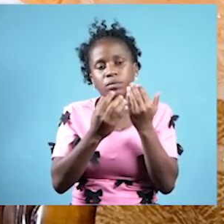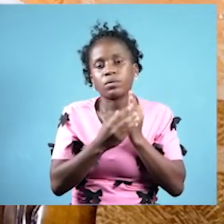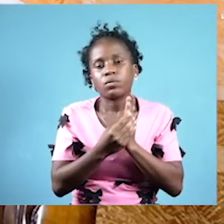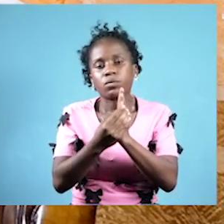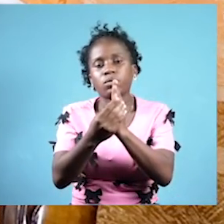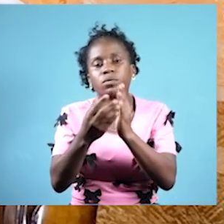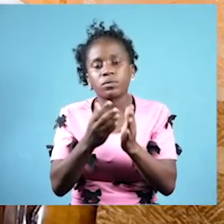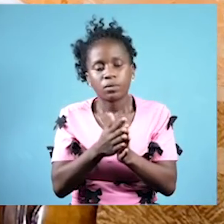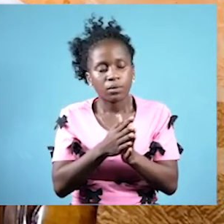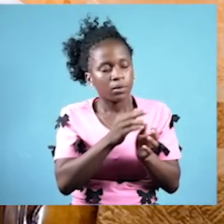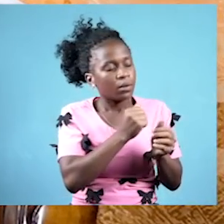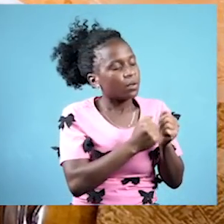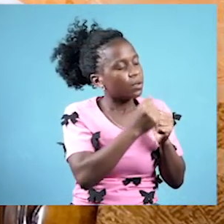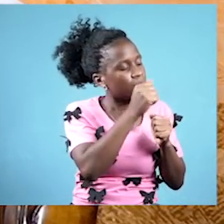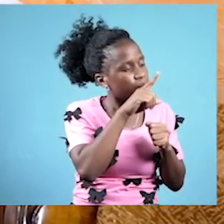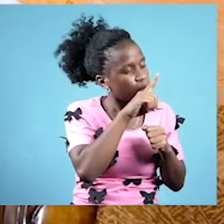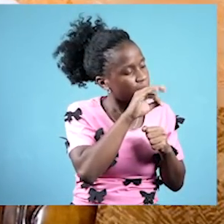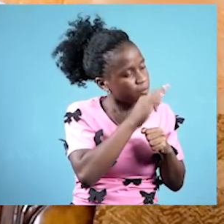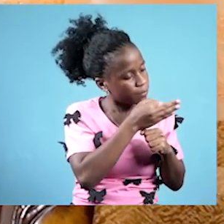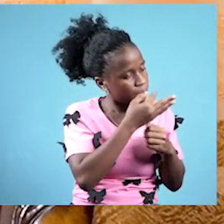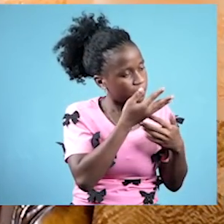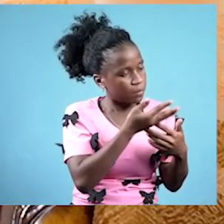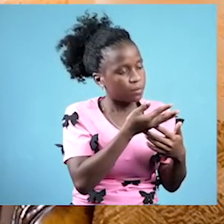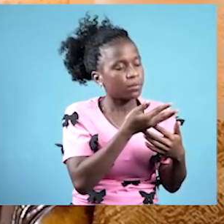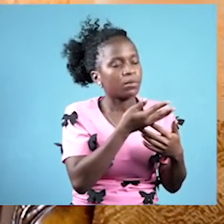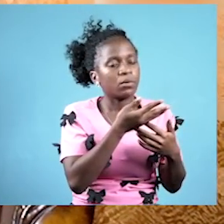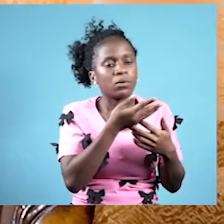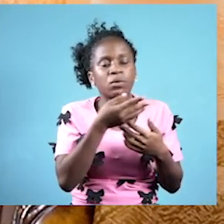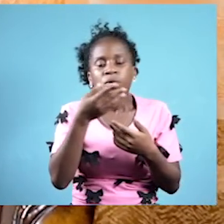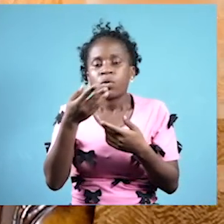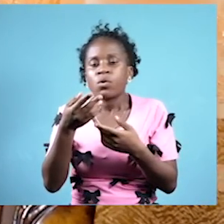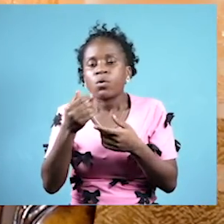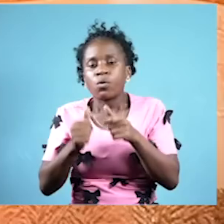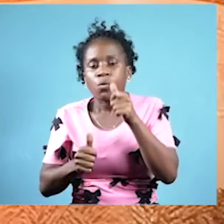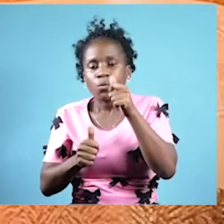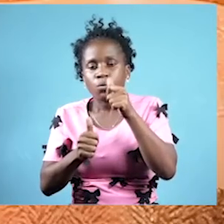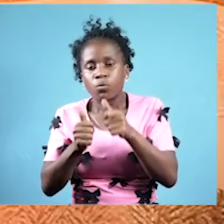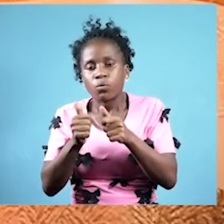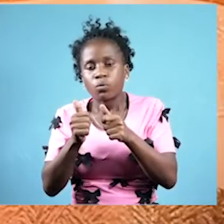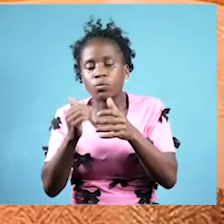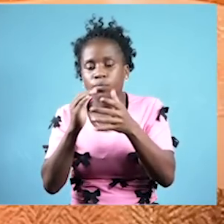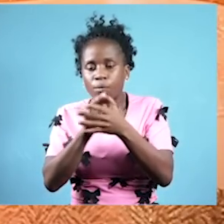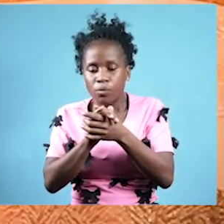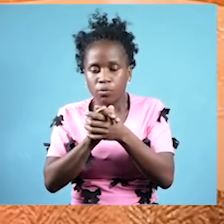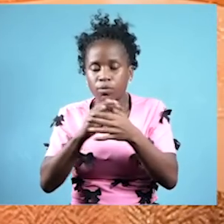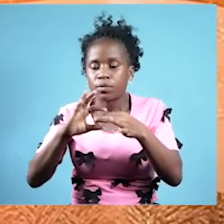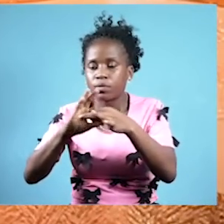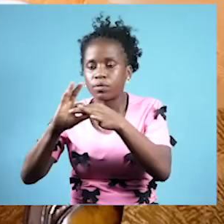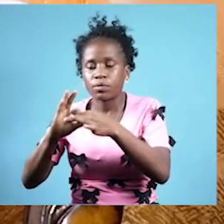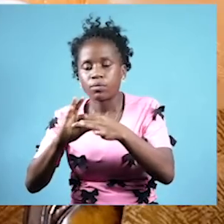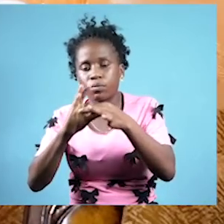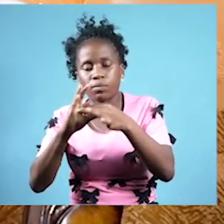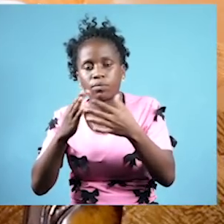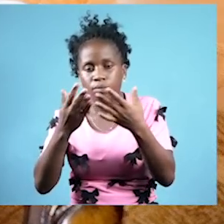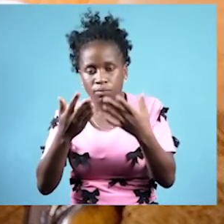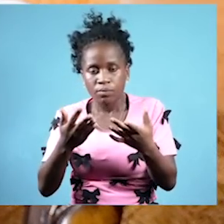Na kila Mtanzania ana wajibu wa kuchangia mawazo yake